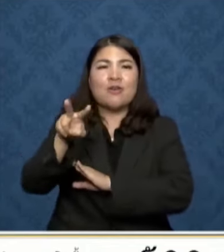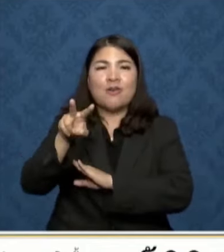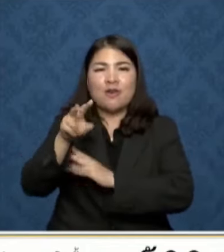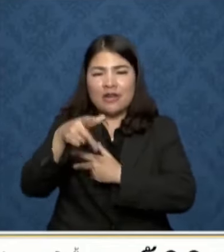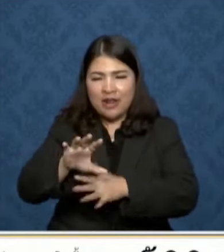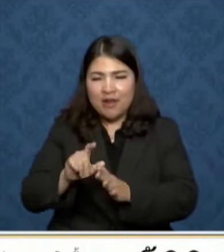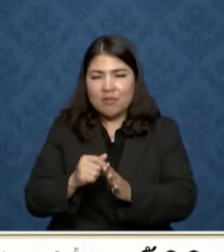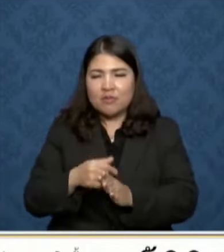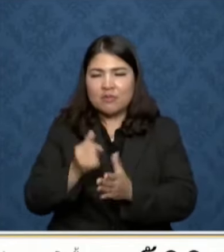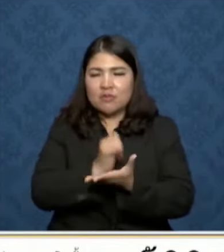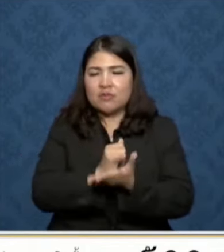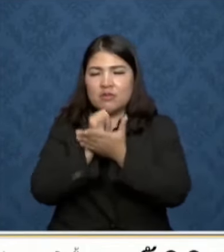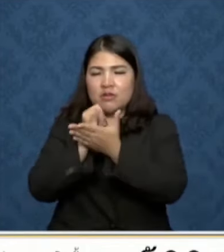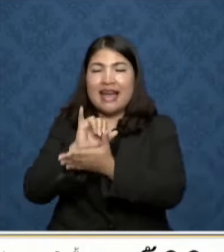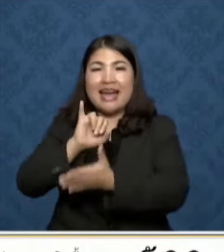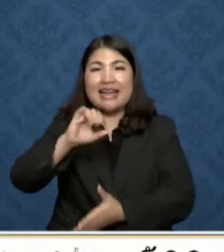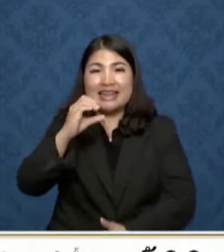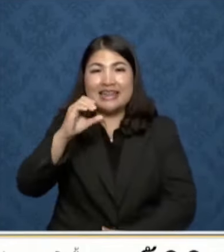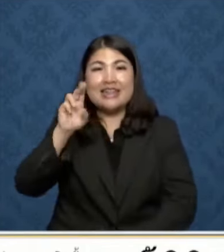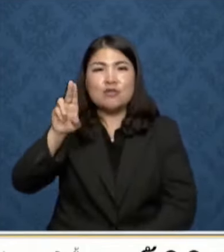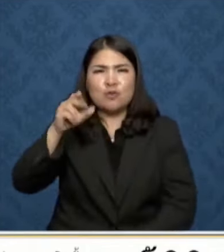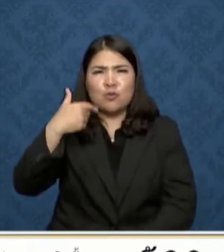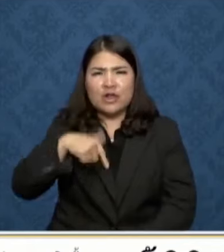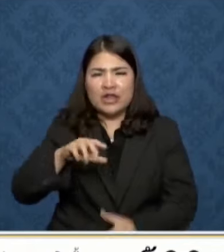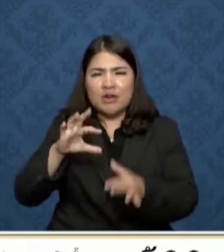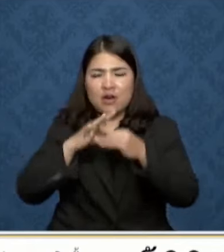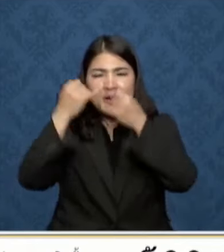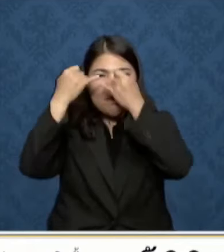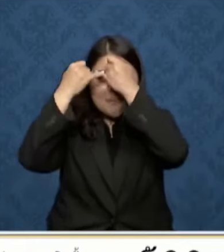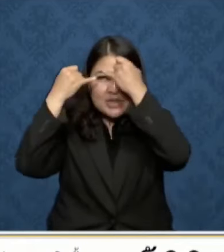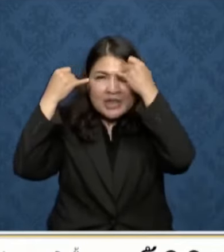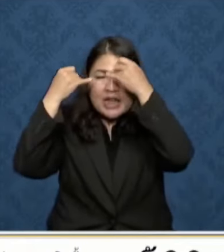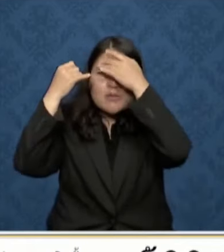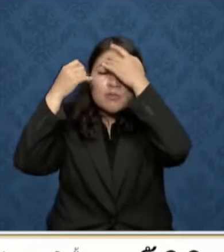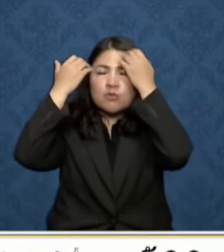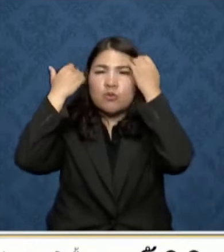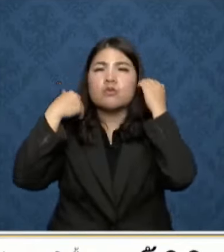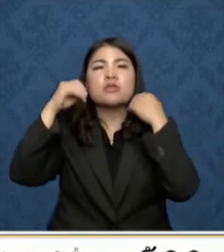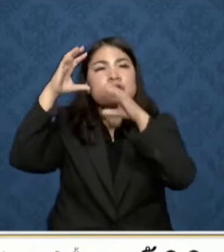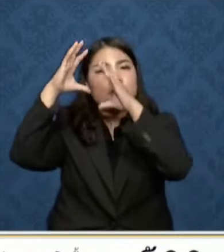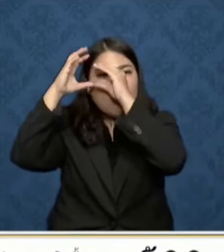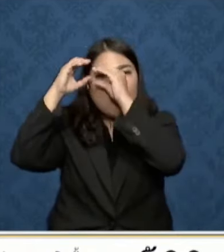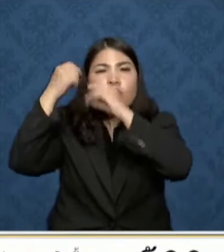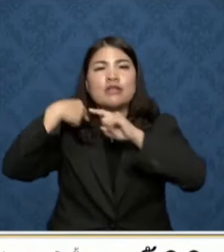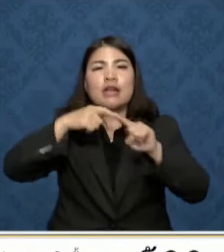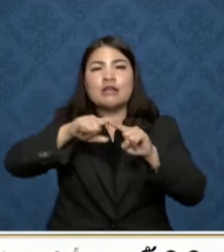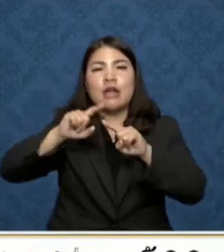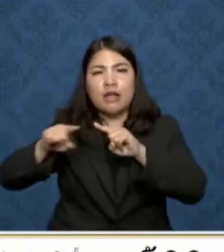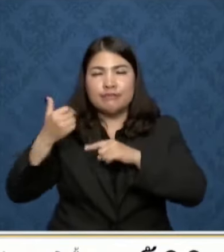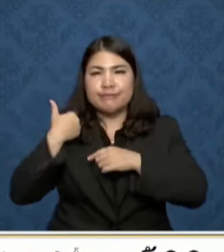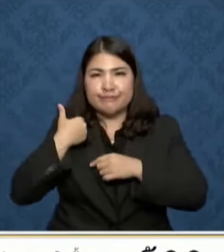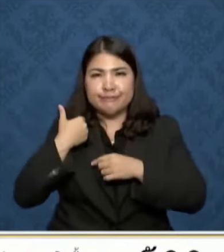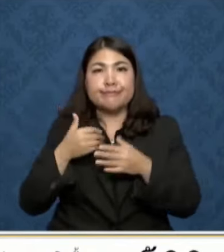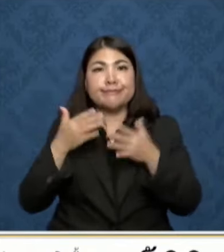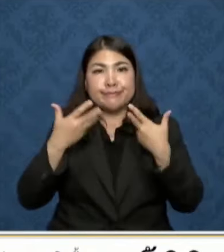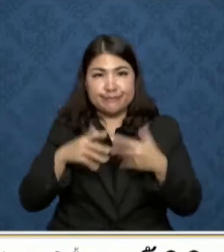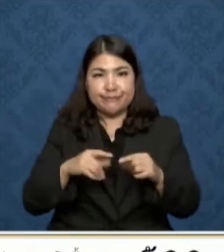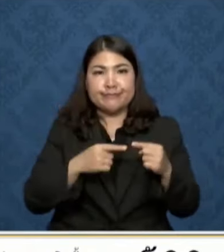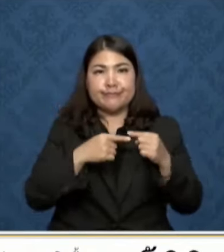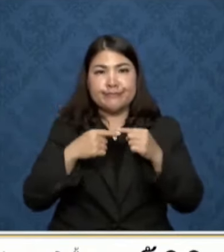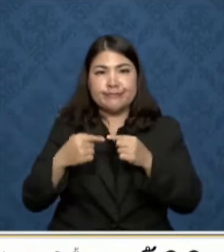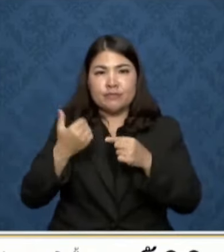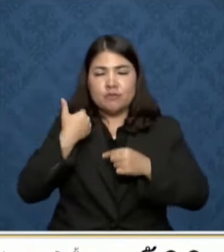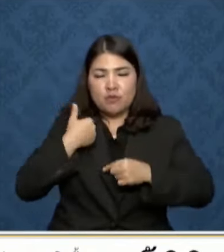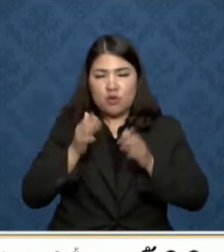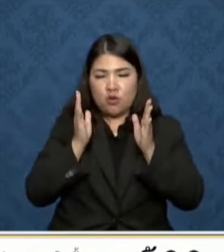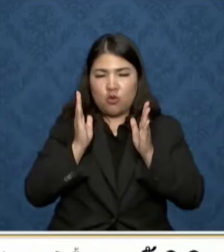แล้วก็มาอยู่ที่ ICUระแก ประสาศรยศาส คือพวกผาตัสมองอะไรพเนี้ยนะครับแล้วก็วัถัดไปเนี่ย ก็